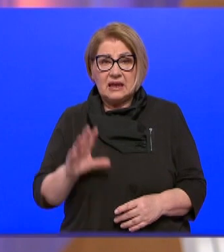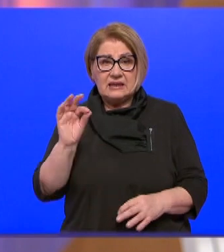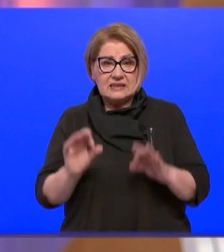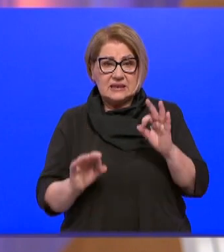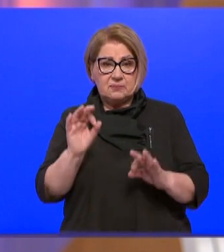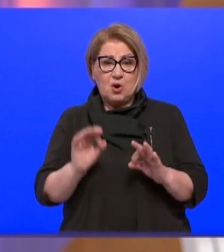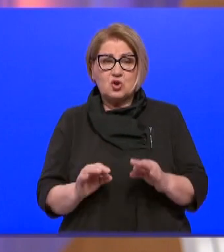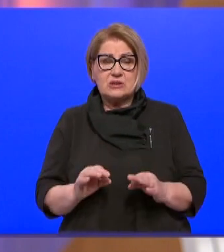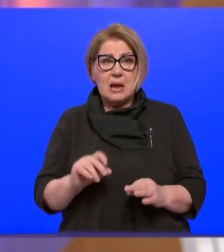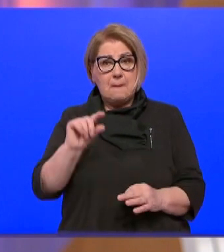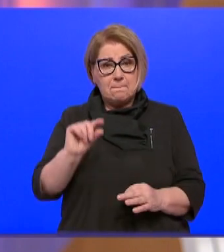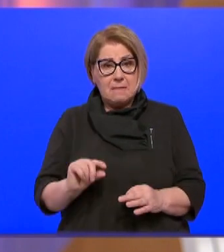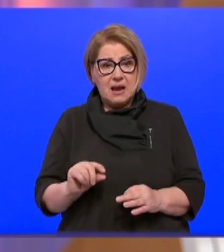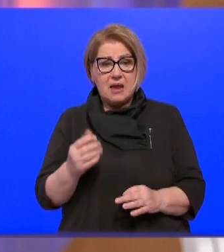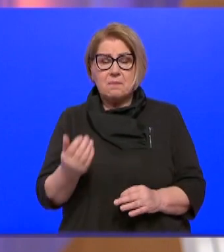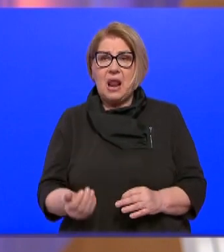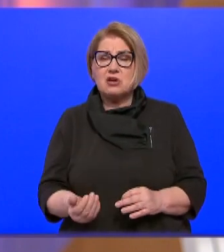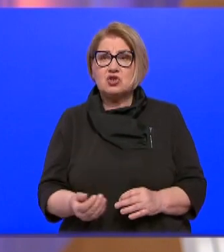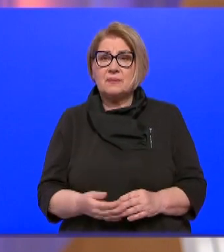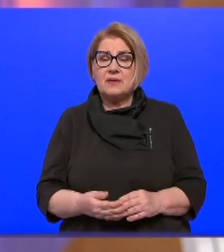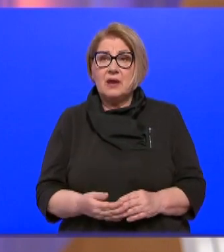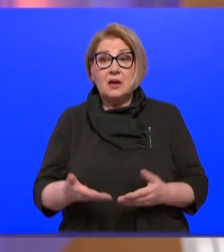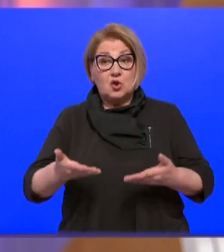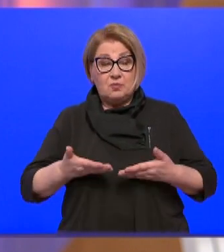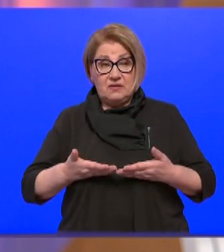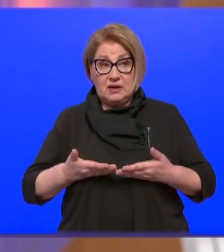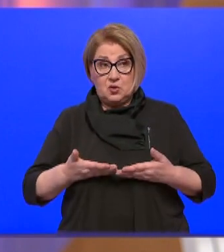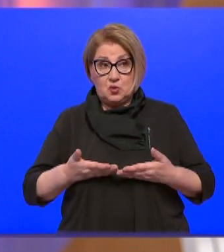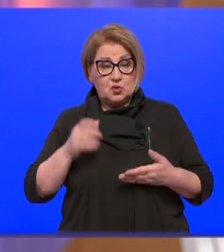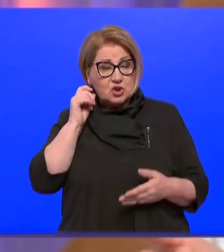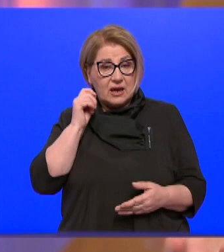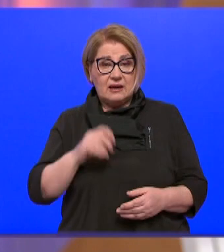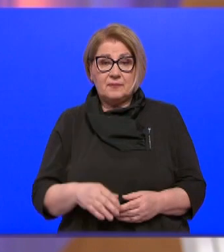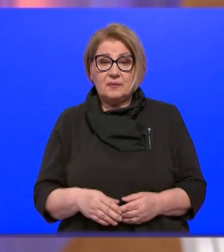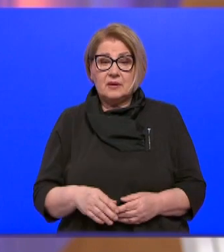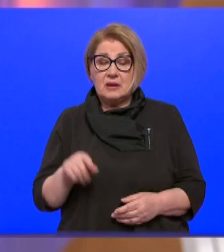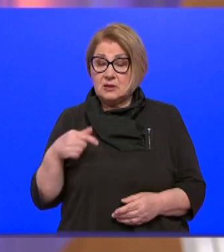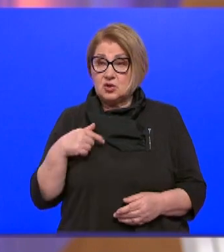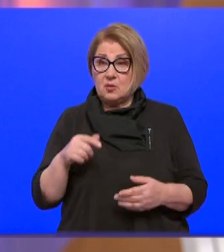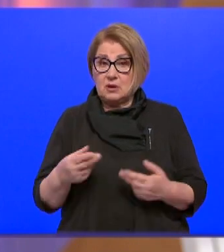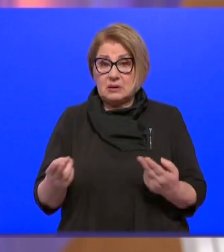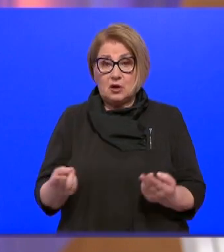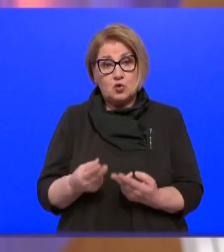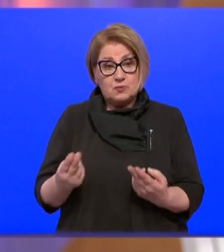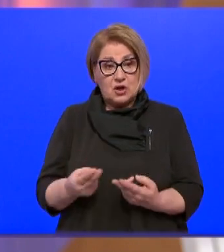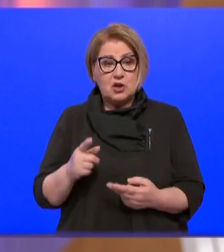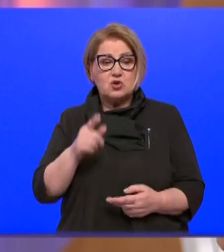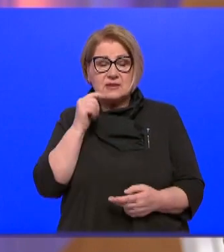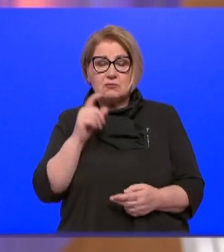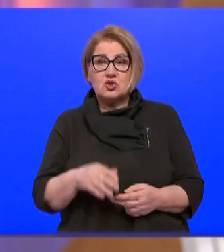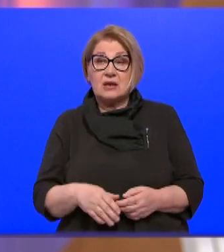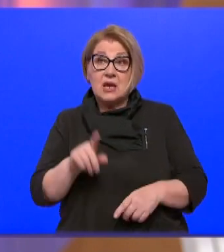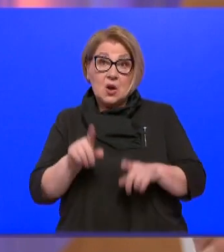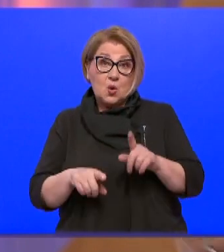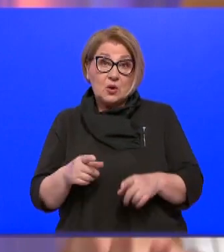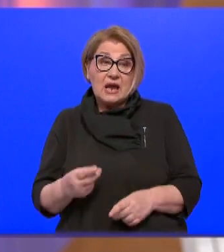10% manje plaća, manju plaću prima žena obzirom na svog muškog kolege, a u nekim